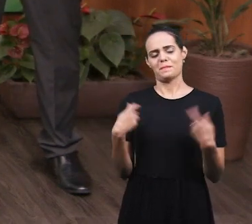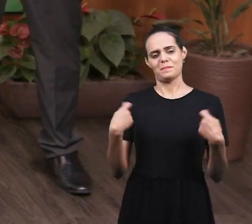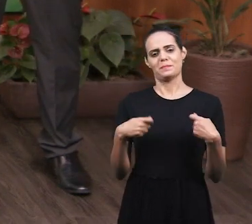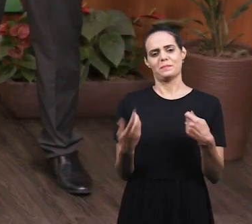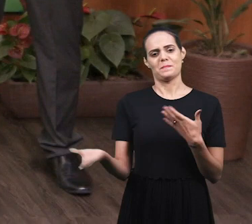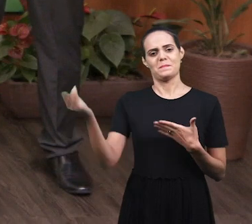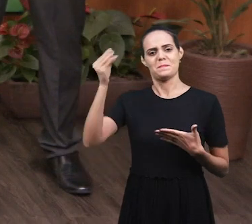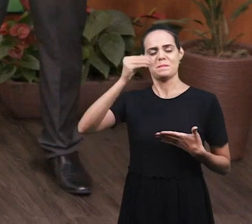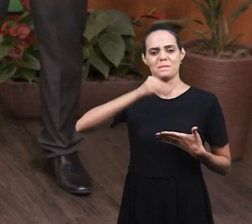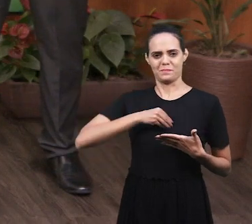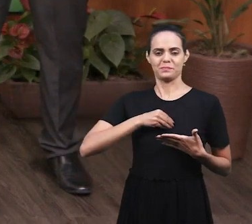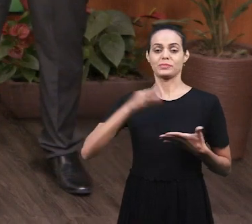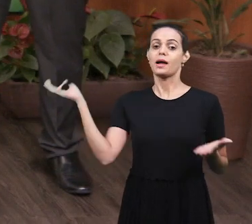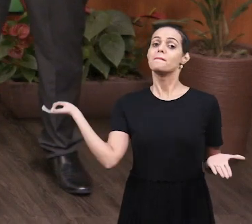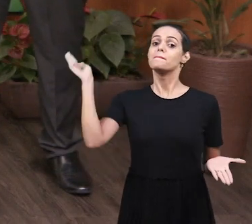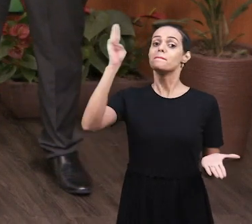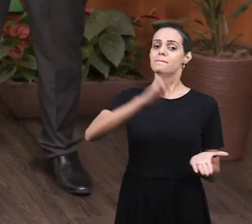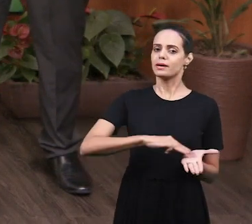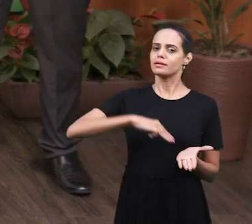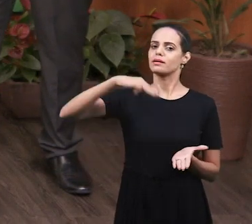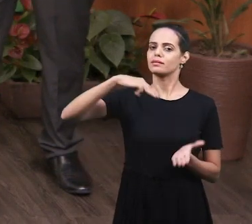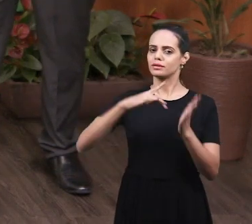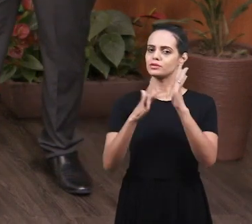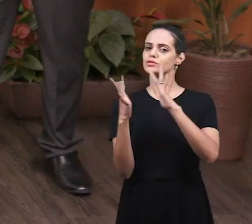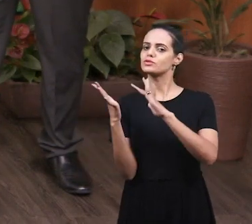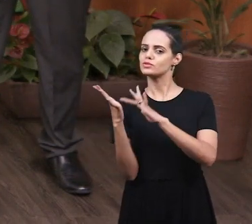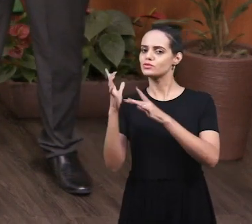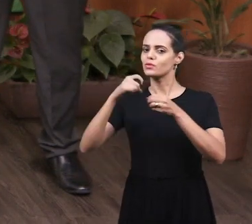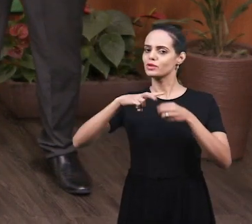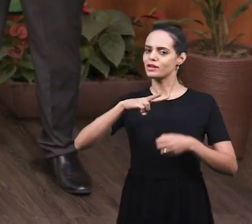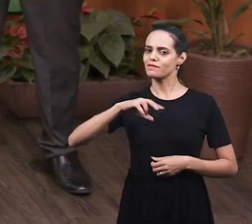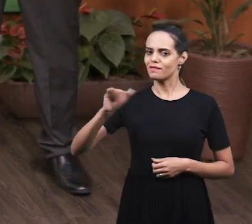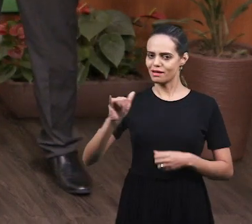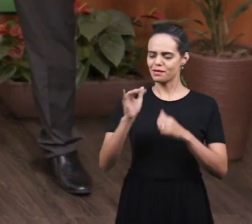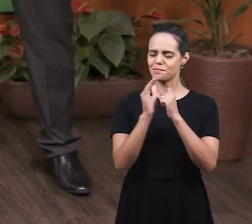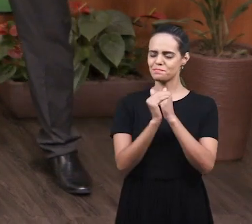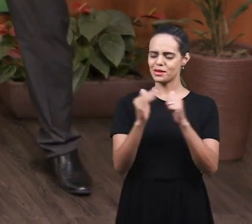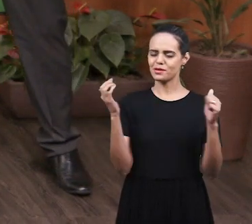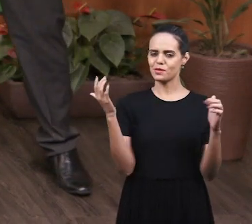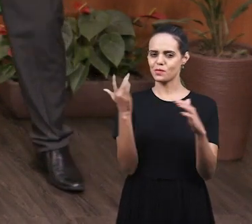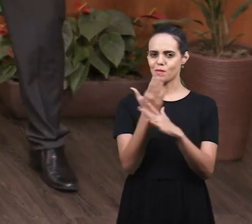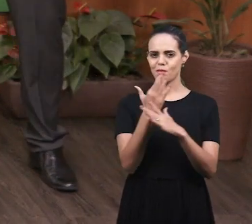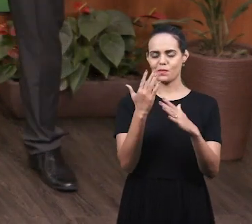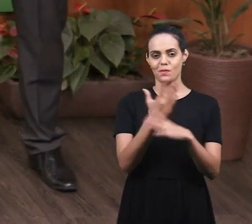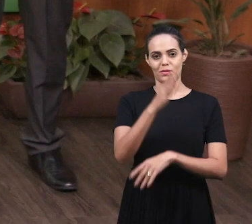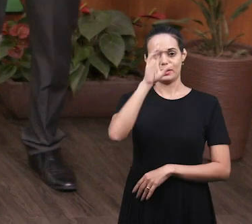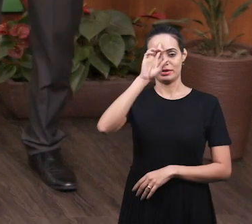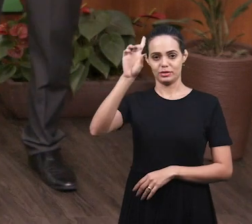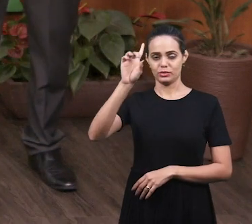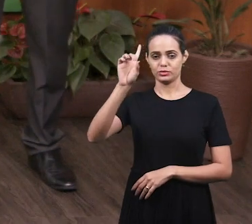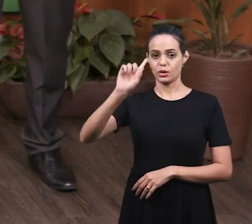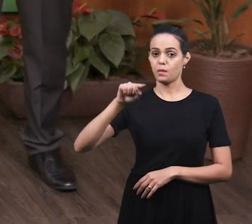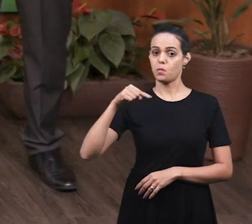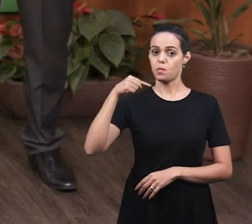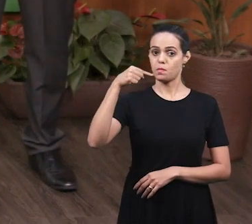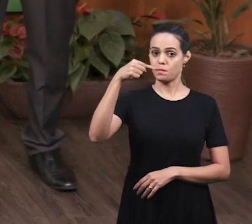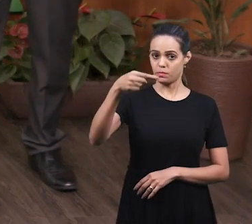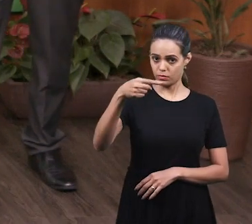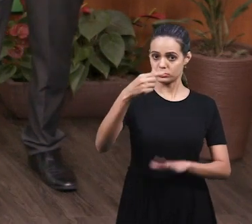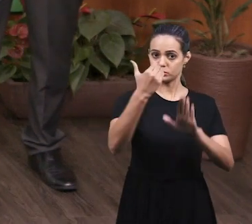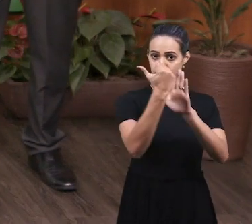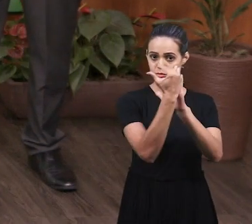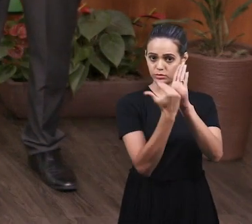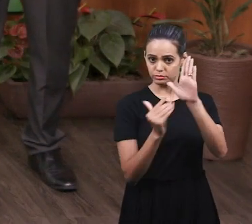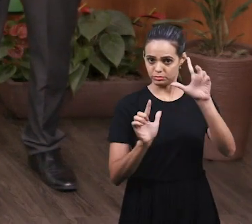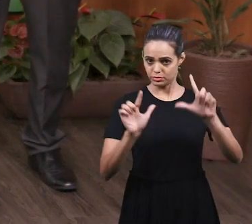besoin. Maranatha, le Seigneur Jésus vient. Gloire à Dieu. Amen. Dans le